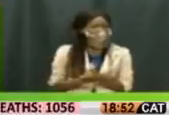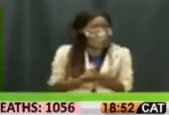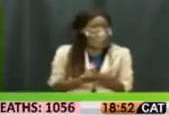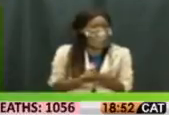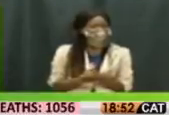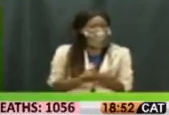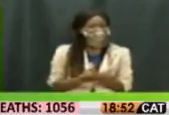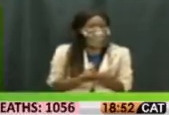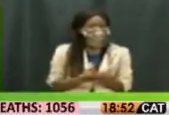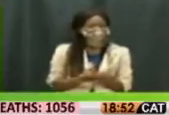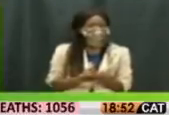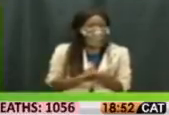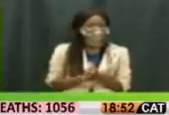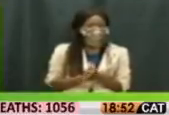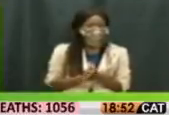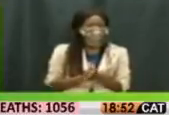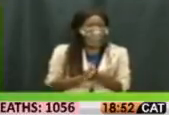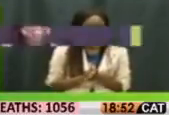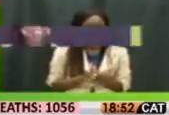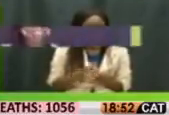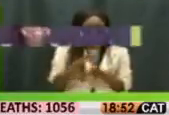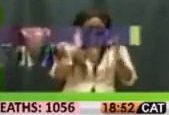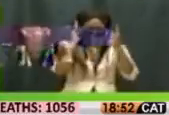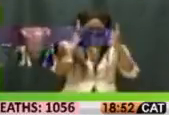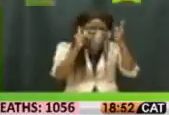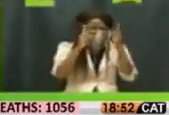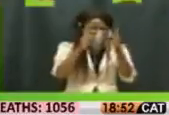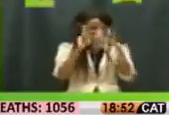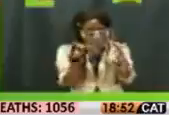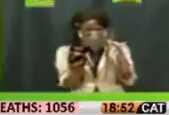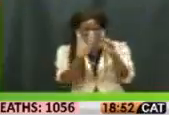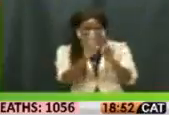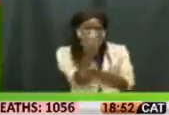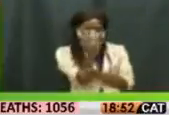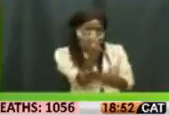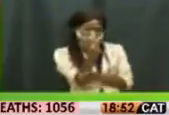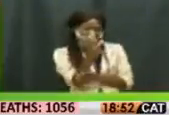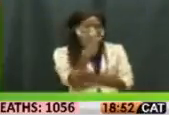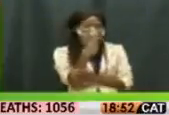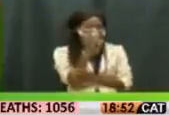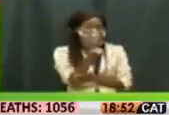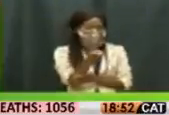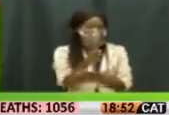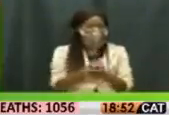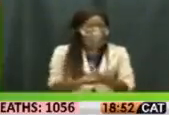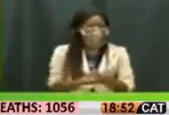Tika ganizira za infa zimene ndanena zija ziwiri